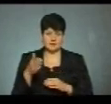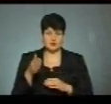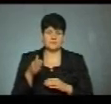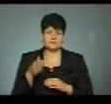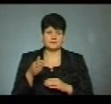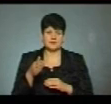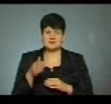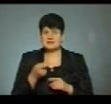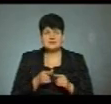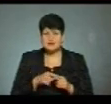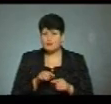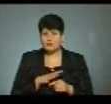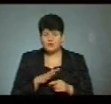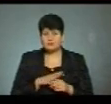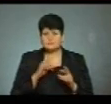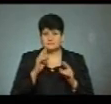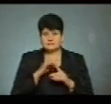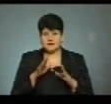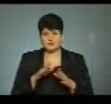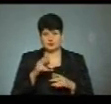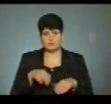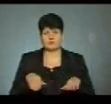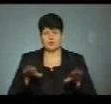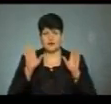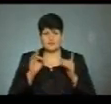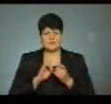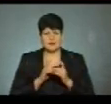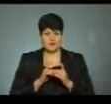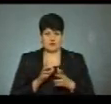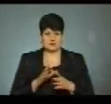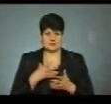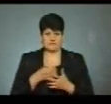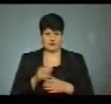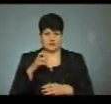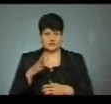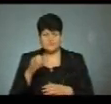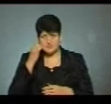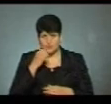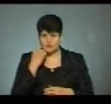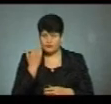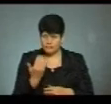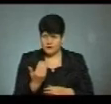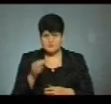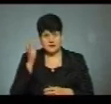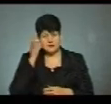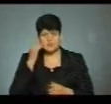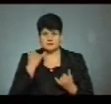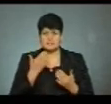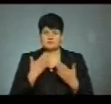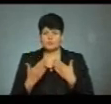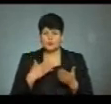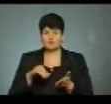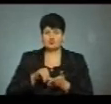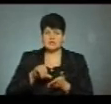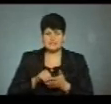то це не виправдання для того, щоб капітулювати, а не боротися за свою державу. Я дякую вам і нагадаю, що ми спілкувалися з